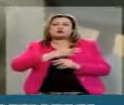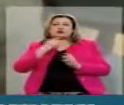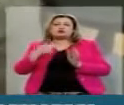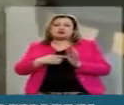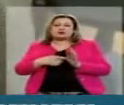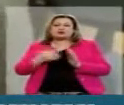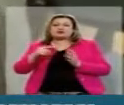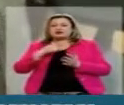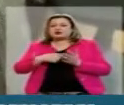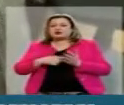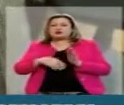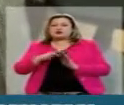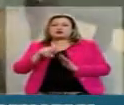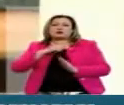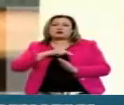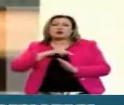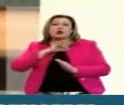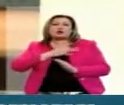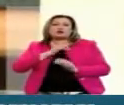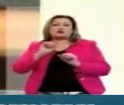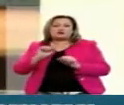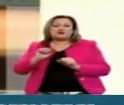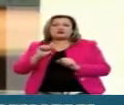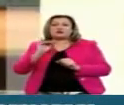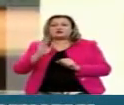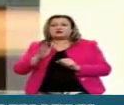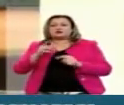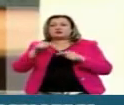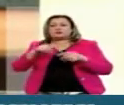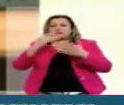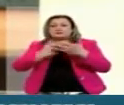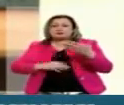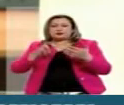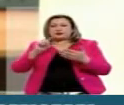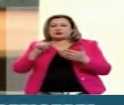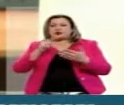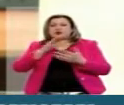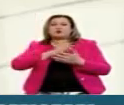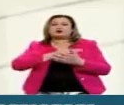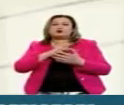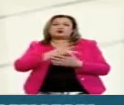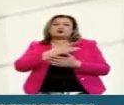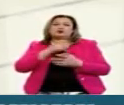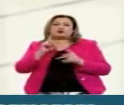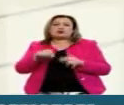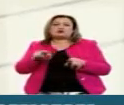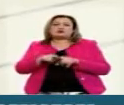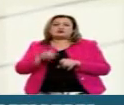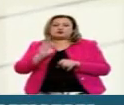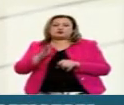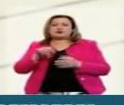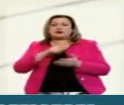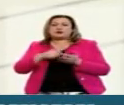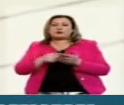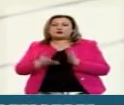міндеті адвокаттардың қызметін оңтайландыруға бағытталған және құқықтық қызмет көрсету саласында ақпараттық база қалыптастырылмақ. Сол